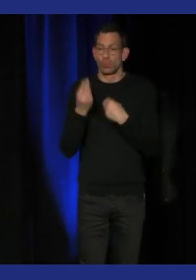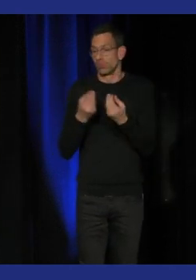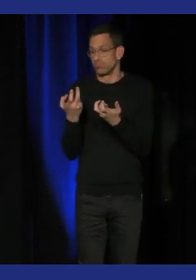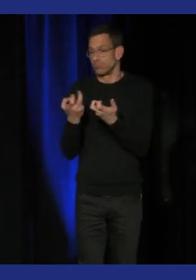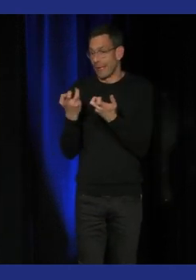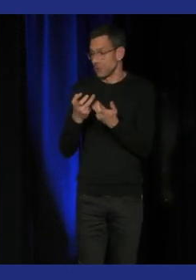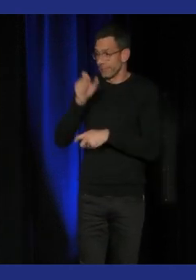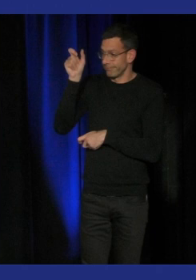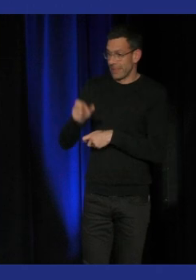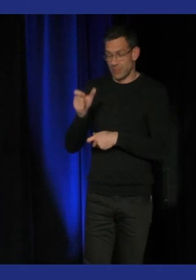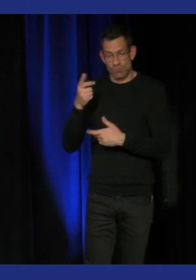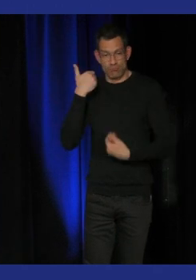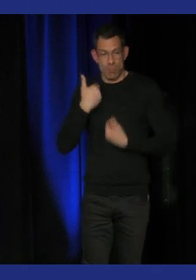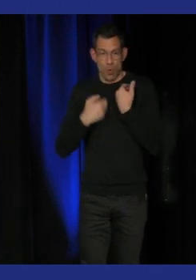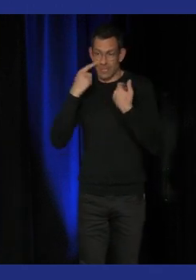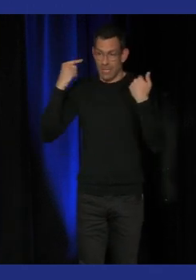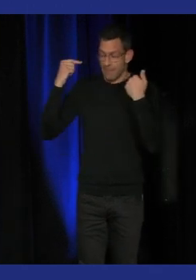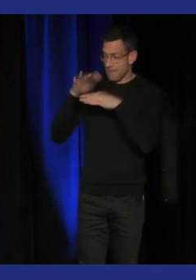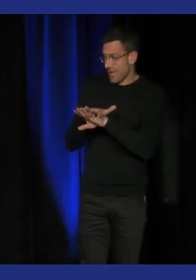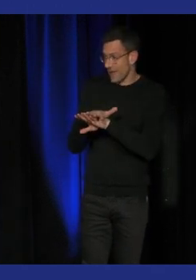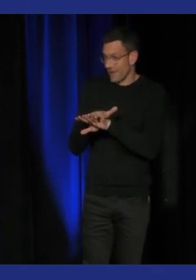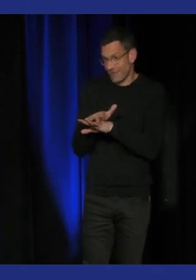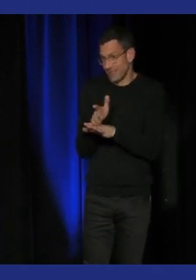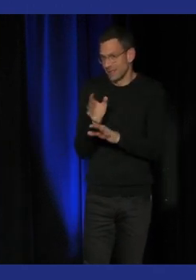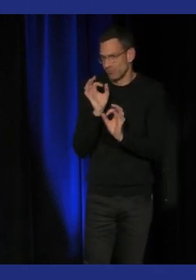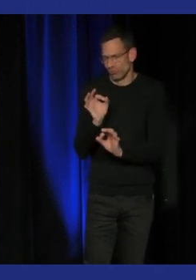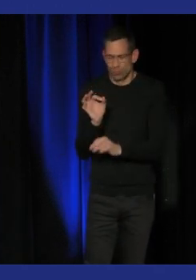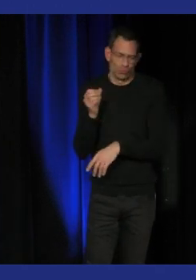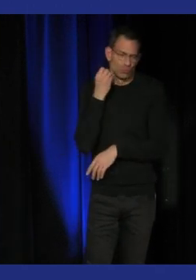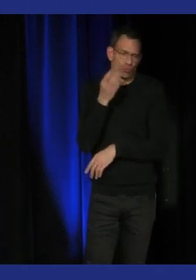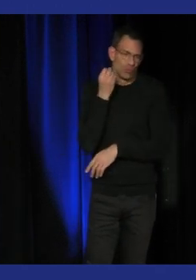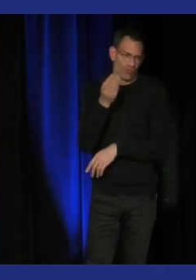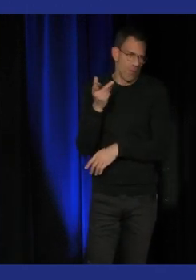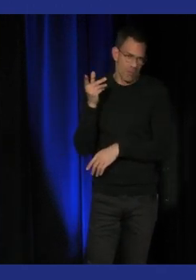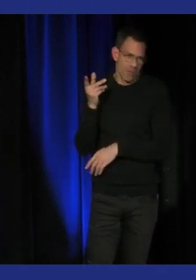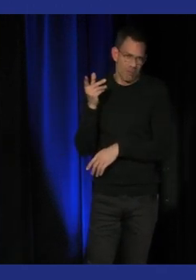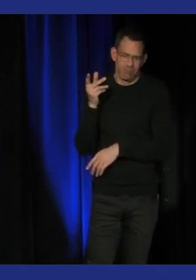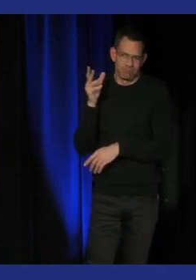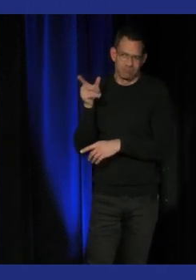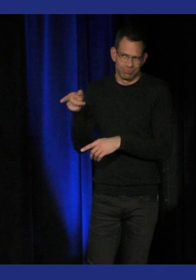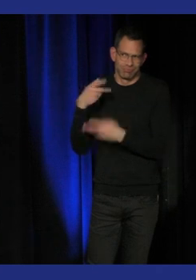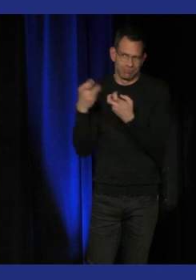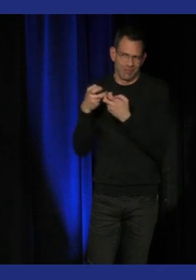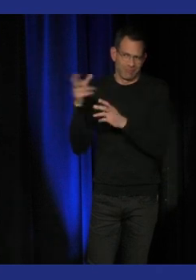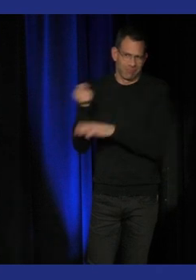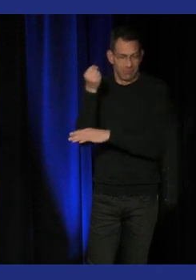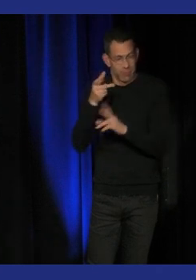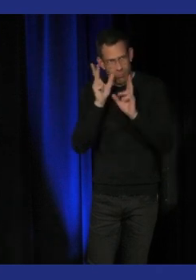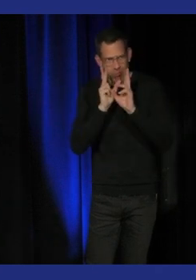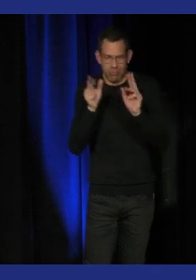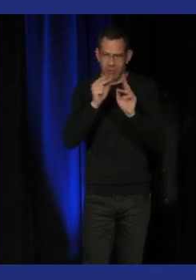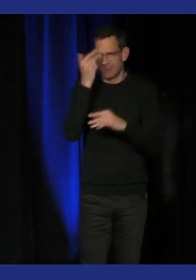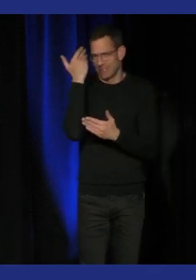qui ont des handicaps invisibles est celui qu'on utilise tout le temps pour expliquer ces concepts, parce que